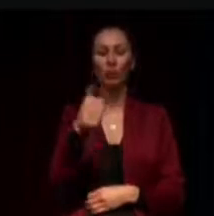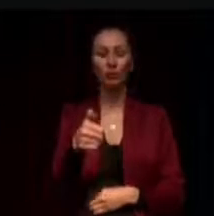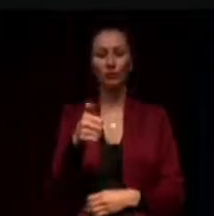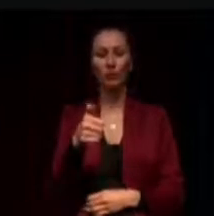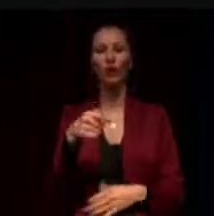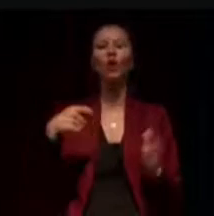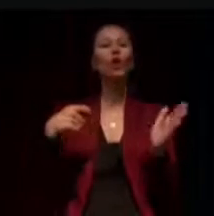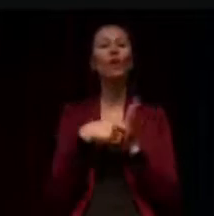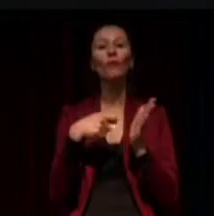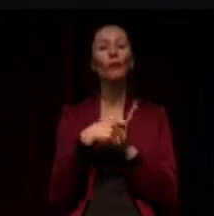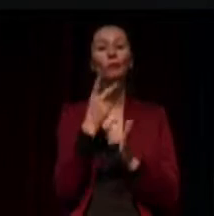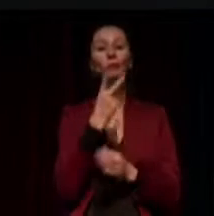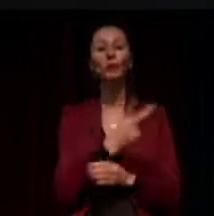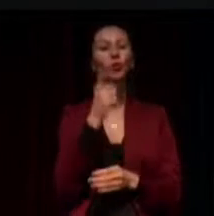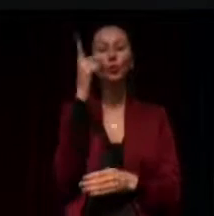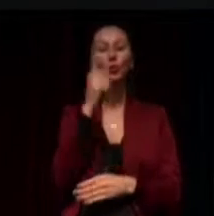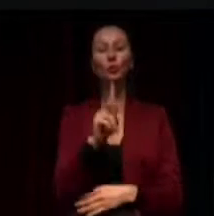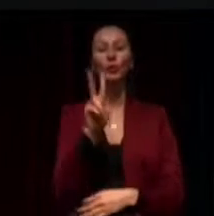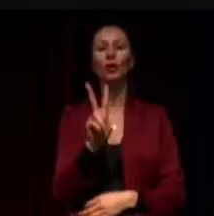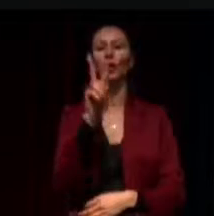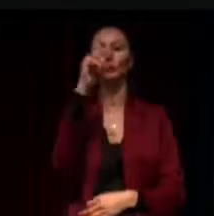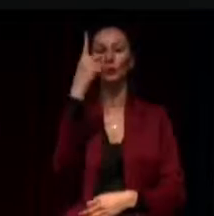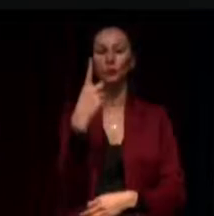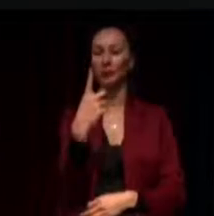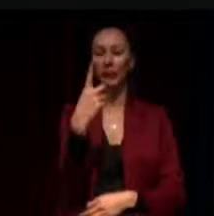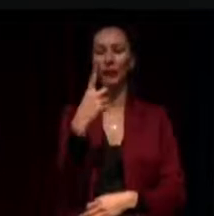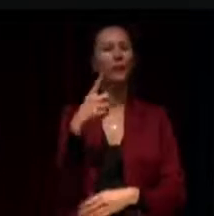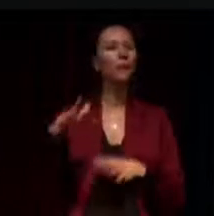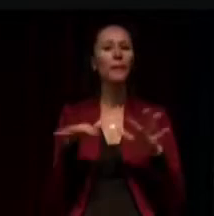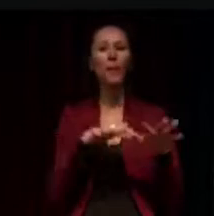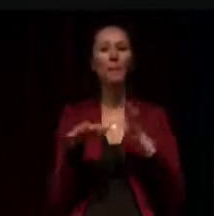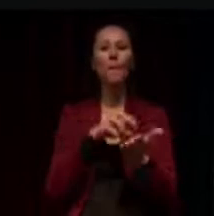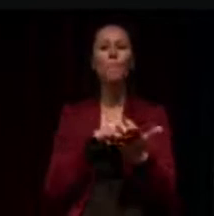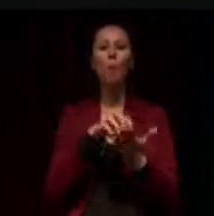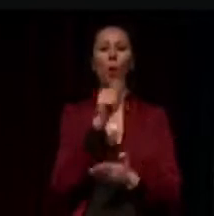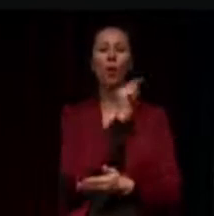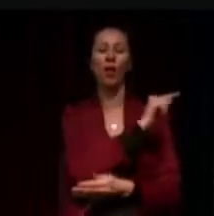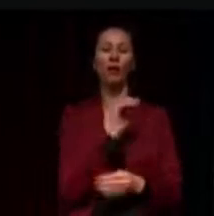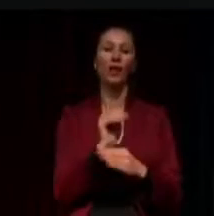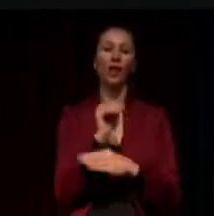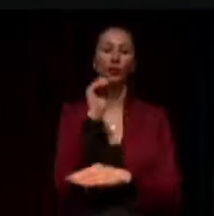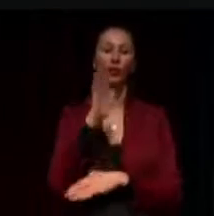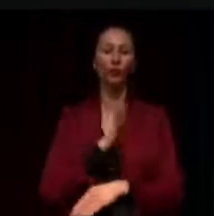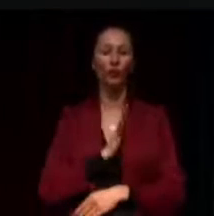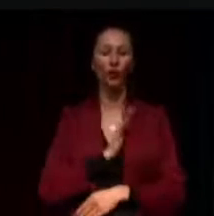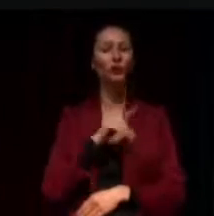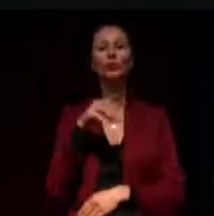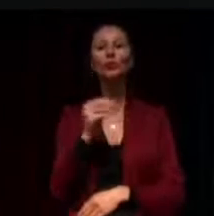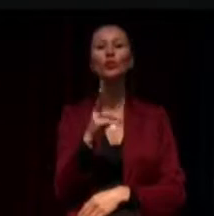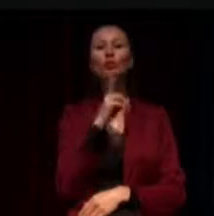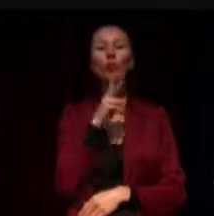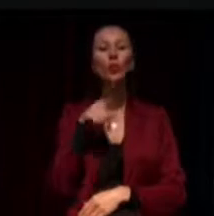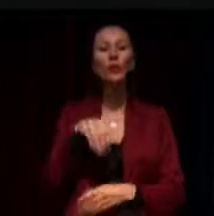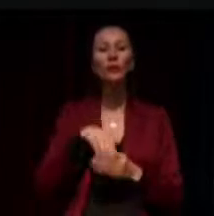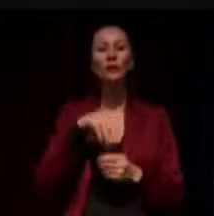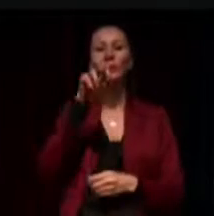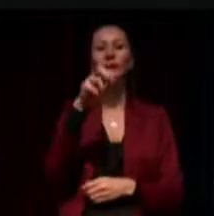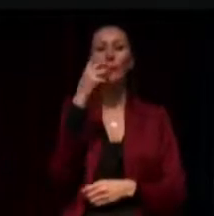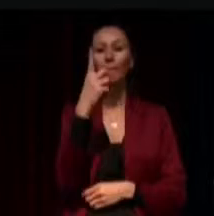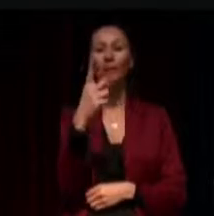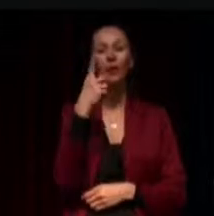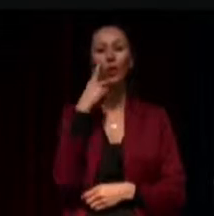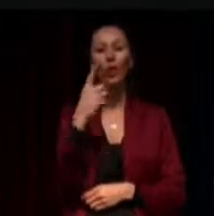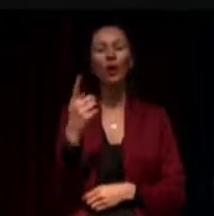%66'sı nüfusumuzun %71'i deprem bölgelerinde yaşıyor. Son bir asırdır 81